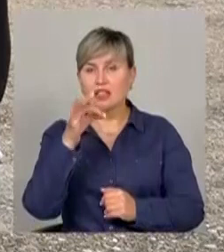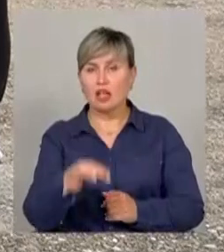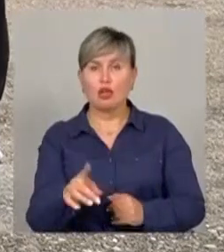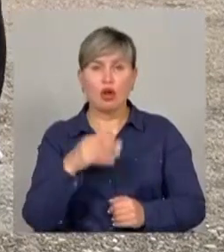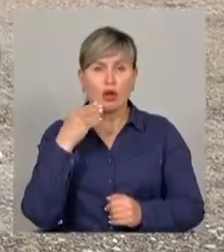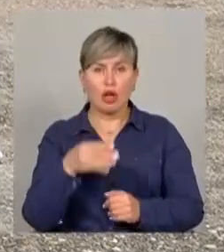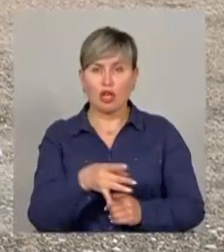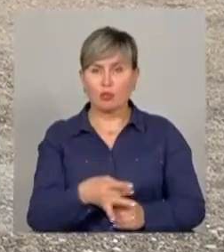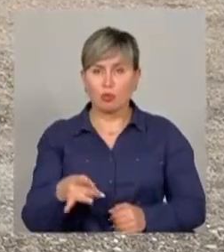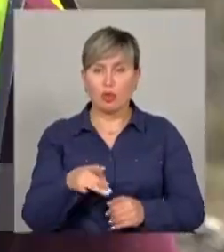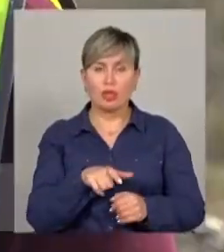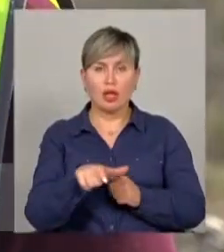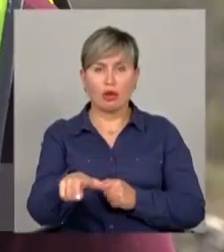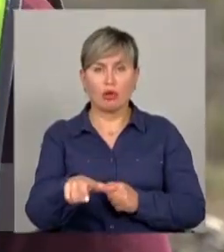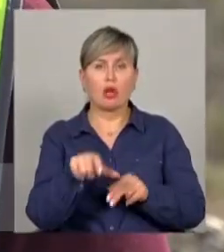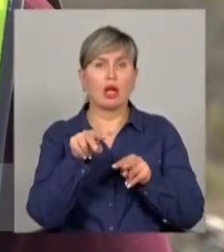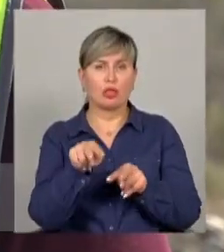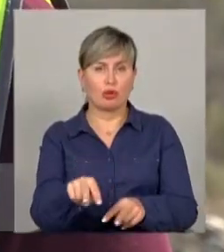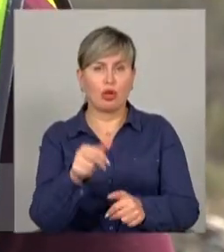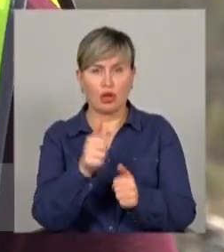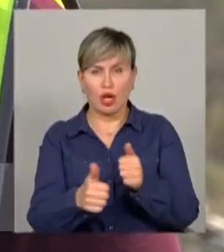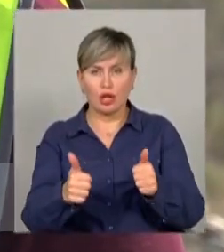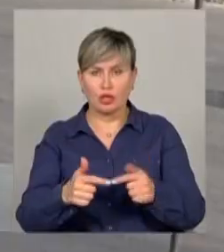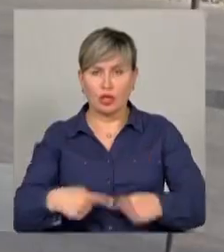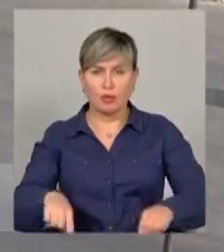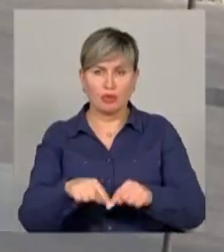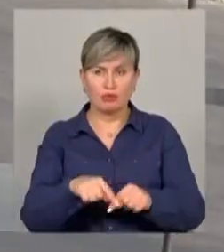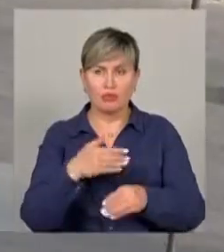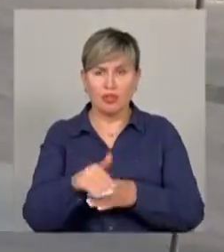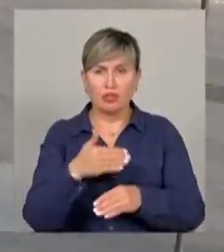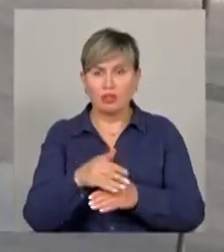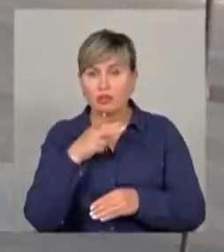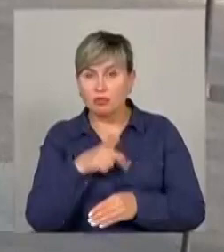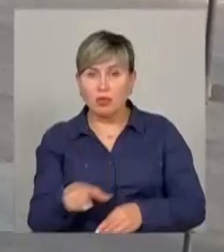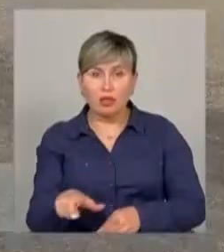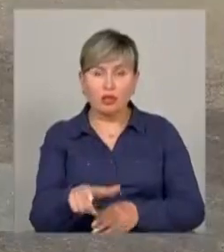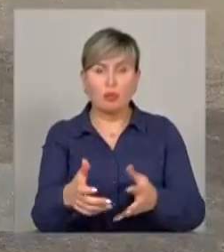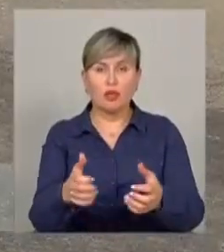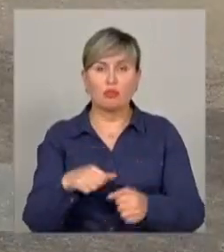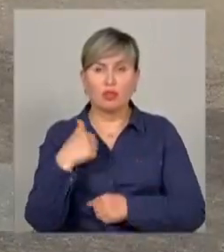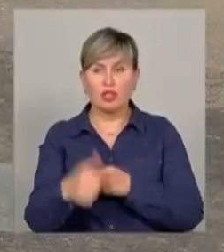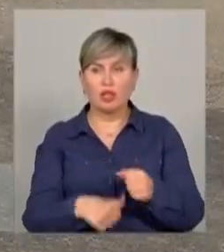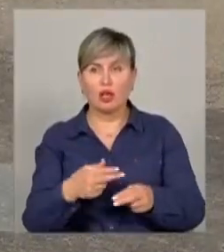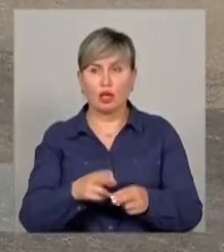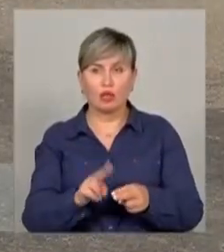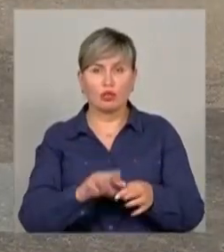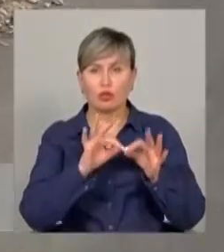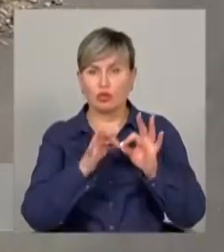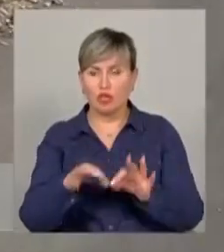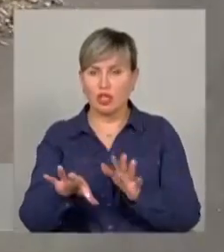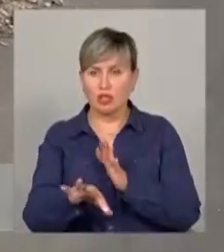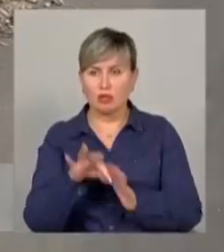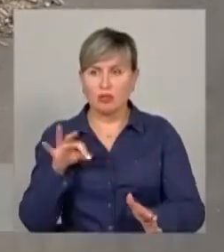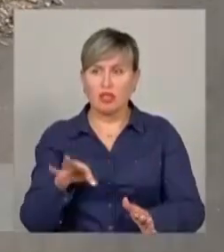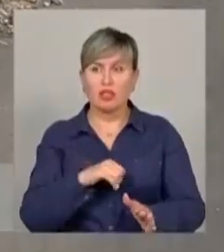качество республиканских дорог на особом контроле. Каждый подрядчик аккредитован в дорожных лабораториях, принимающими материал, который тщательно отбирается.